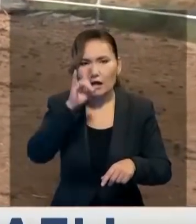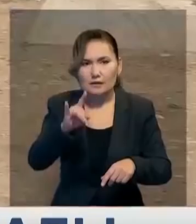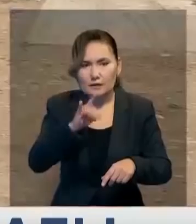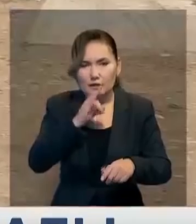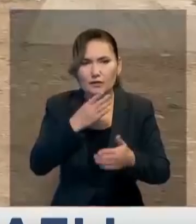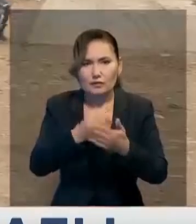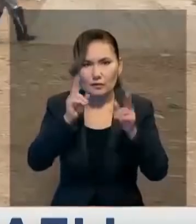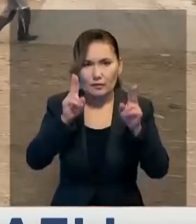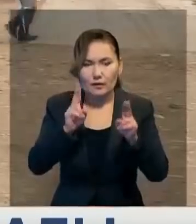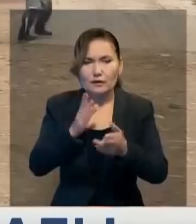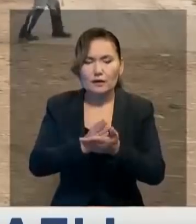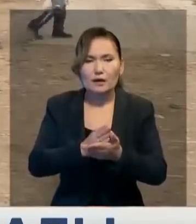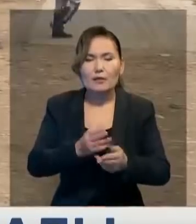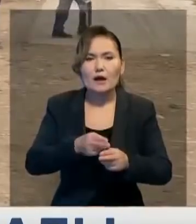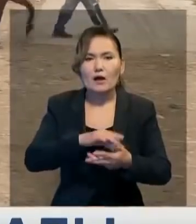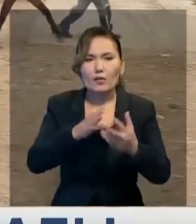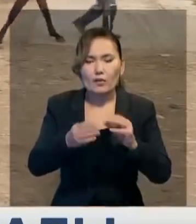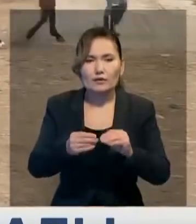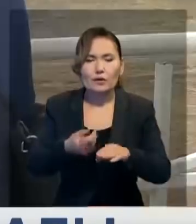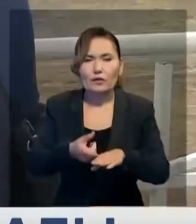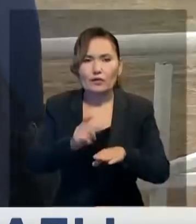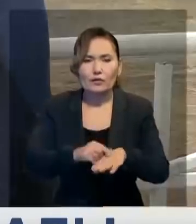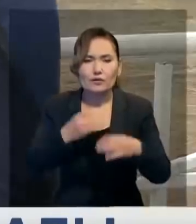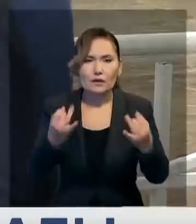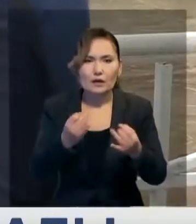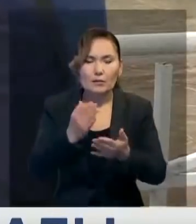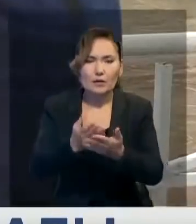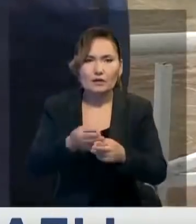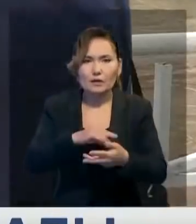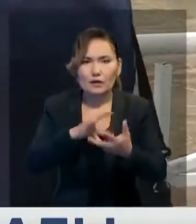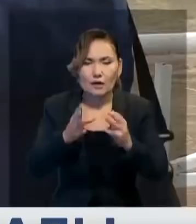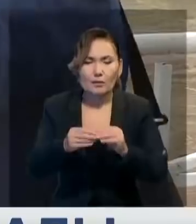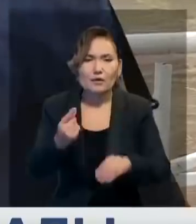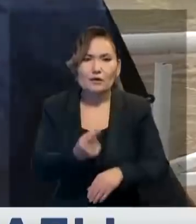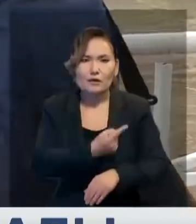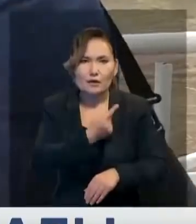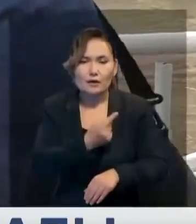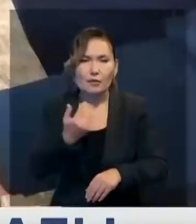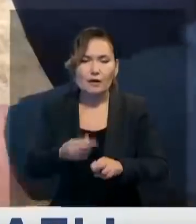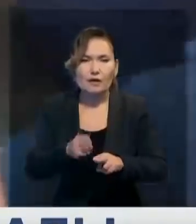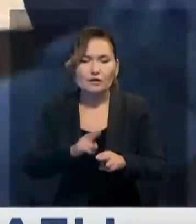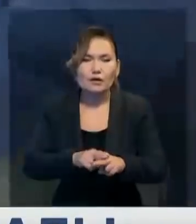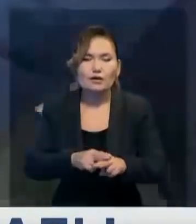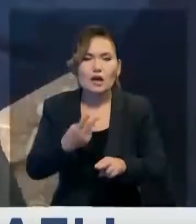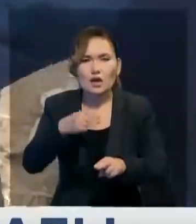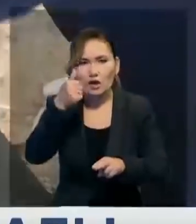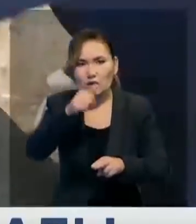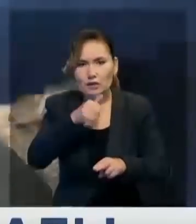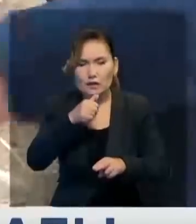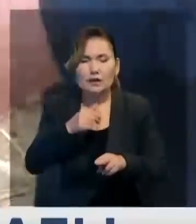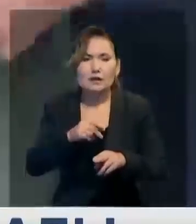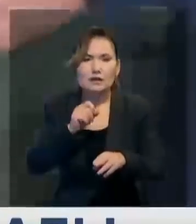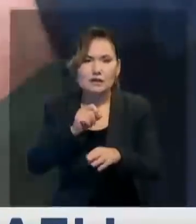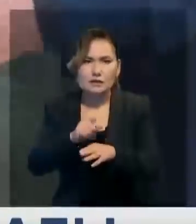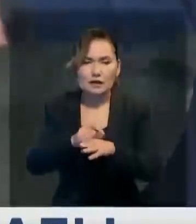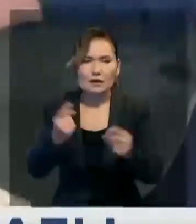қағидасы. Қазақы құрандерге деген құштарлық болғанымен алушы шықпағандықтан кеңес шебер соңғы 2 жылда ер шабуды қойған сыңайлы. Тек тапсырыс болғанда